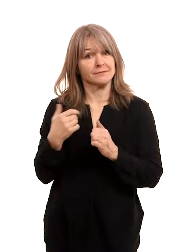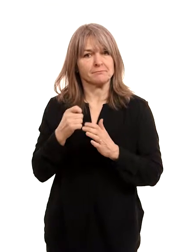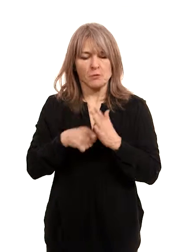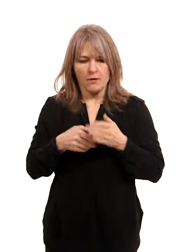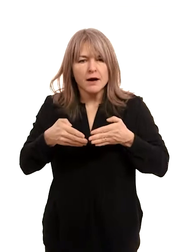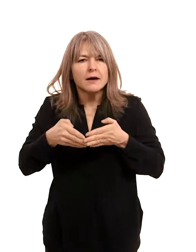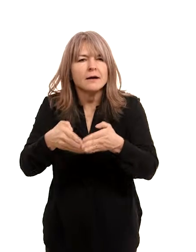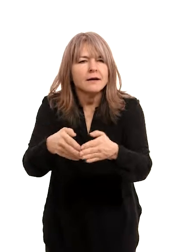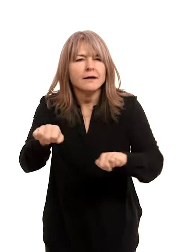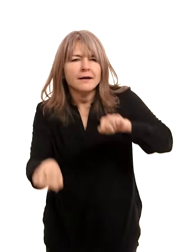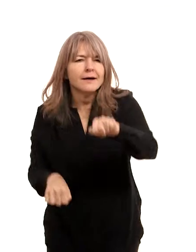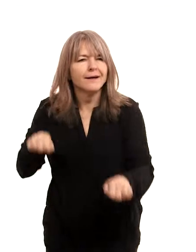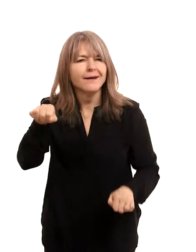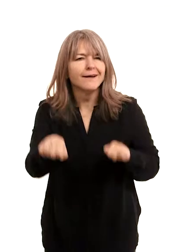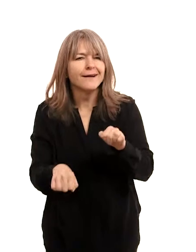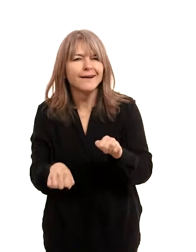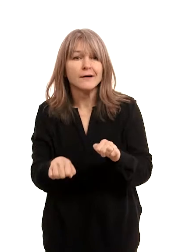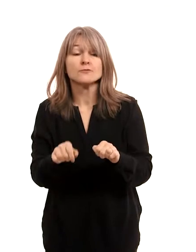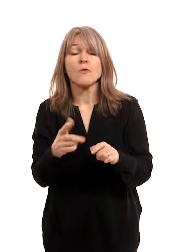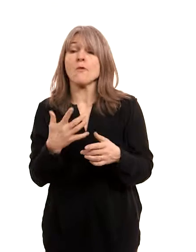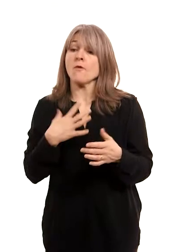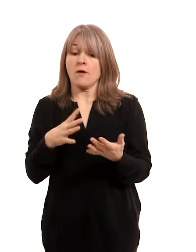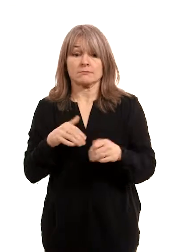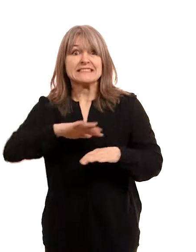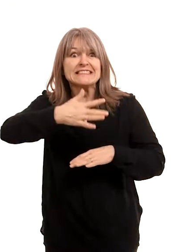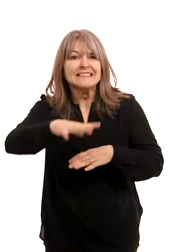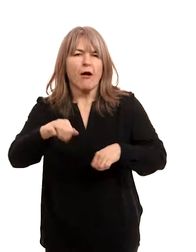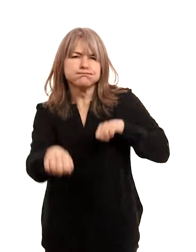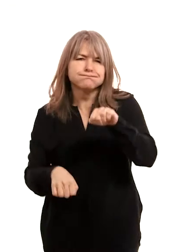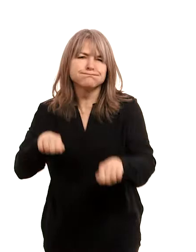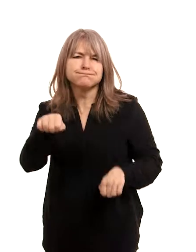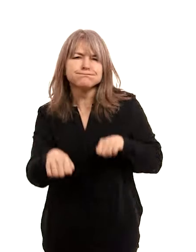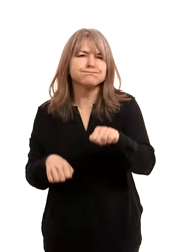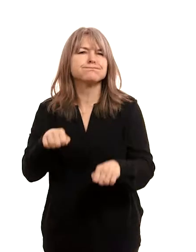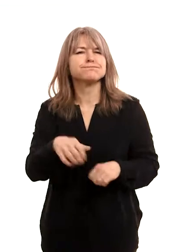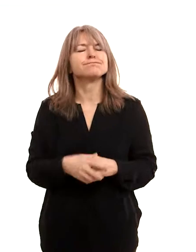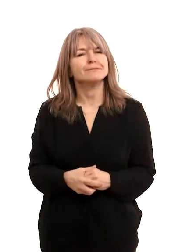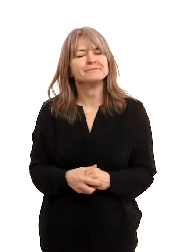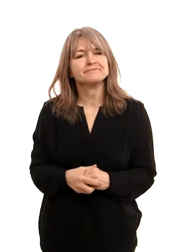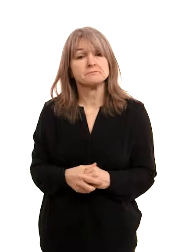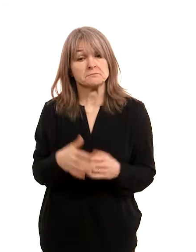so ni'n mynd aml mas ar y môr. Fi wedi ymuno gyda